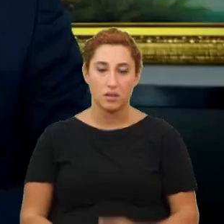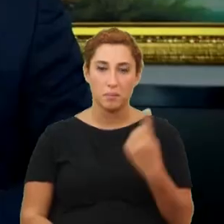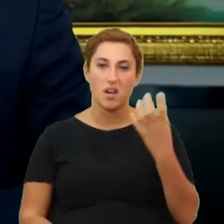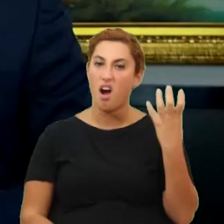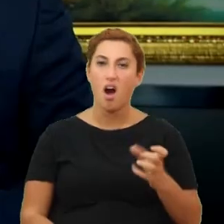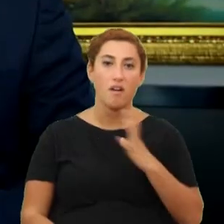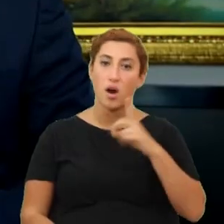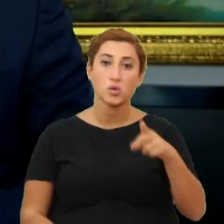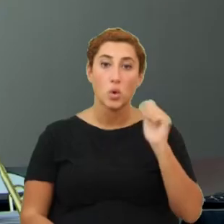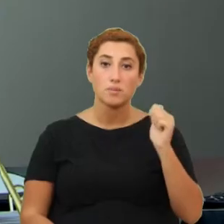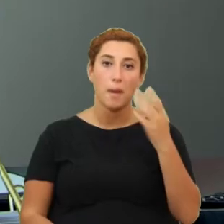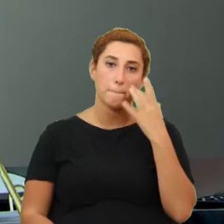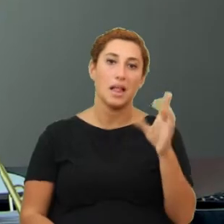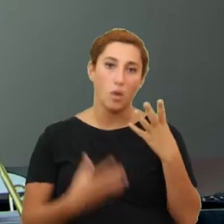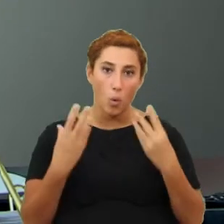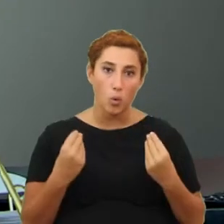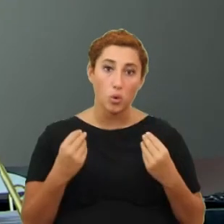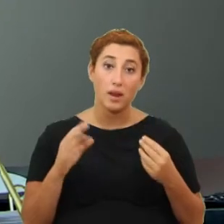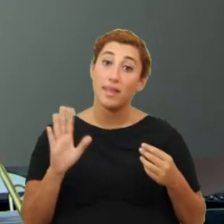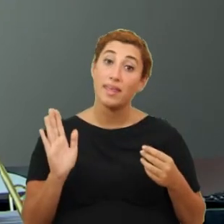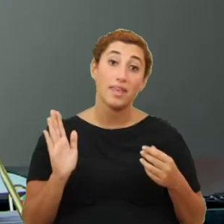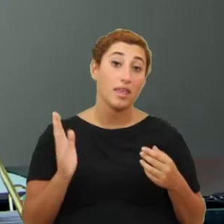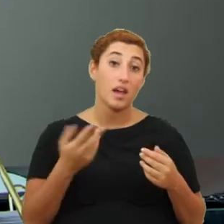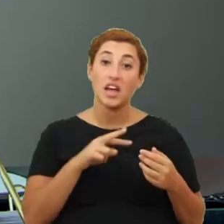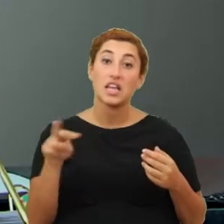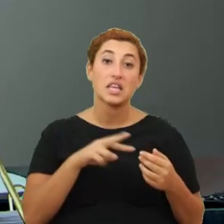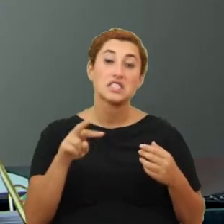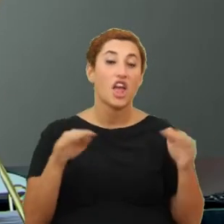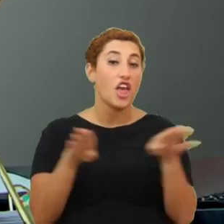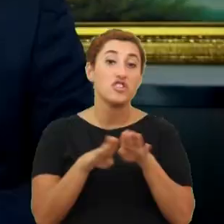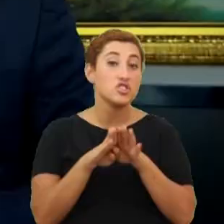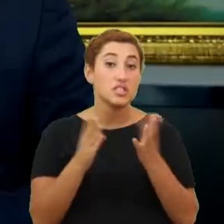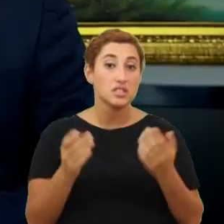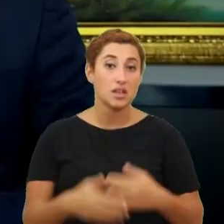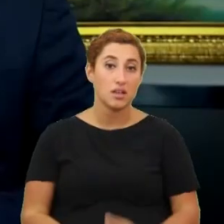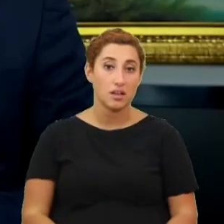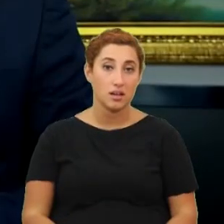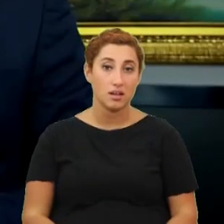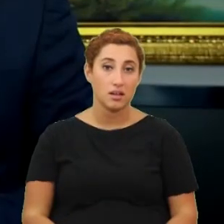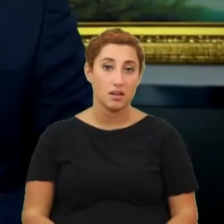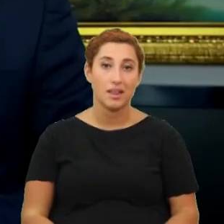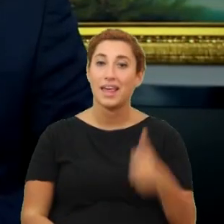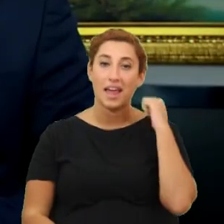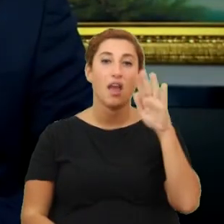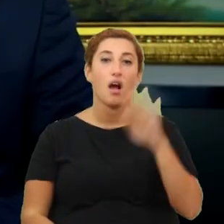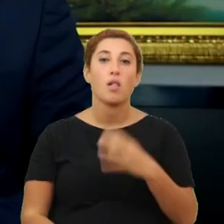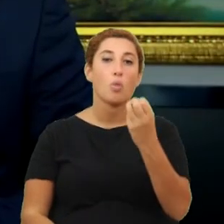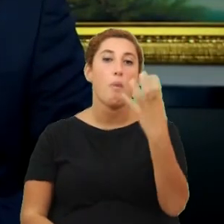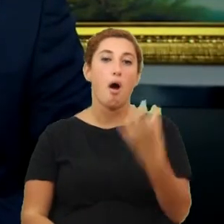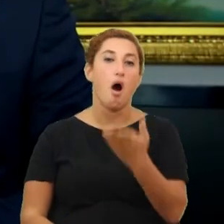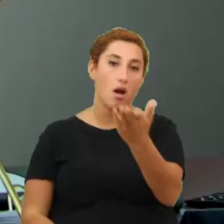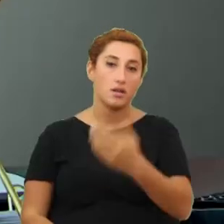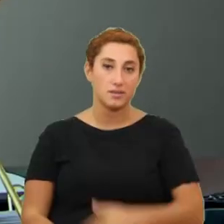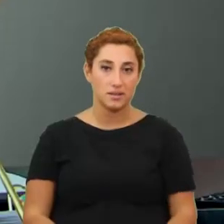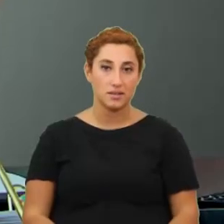Biri ağırsa o zaman belli olur. Ya ikisi de eşitse? Geriye kalan top